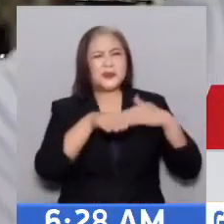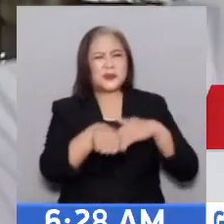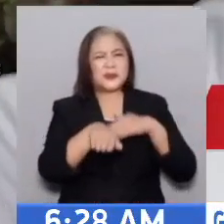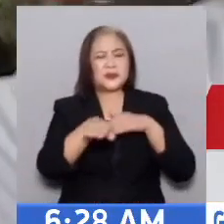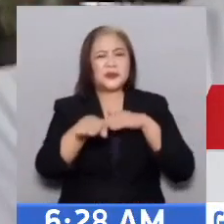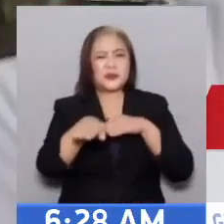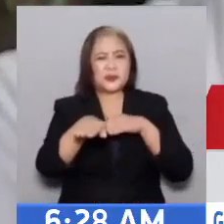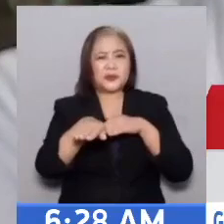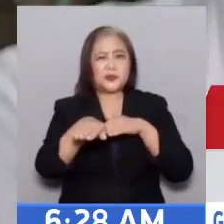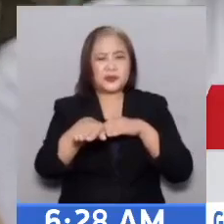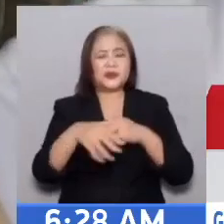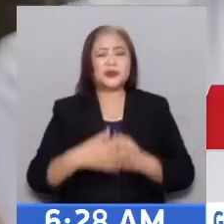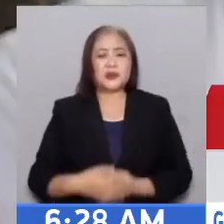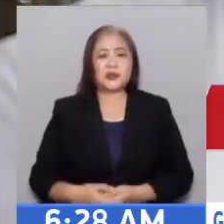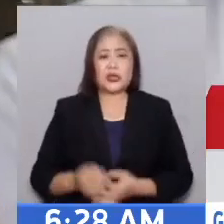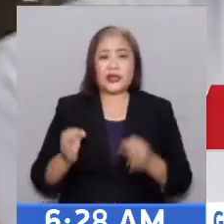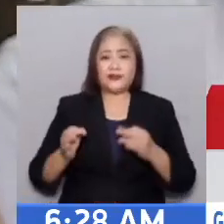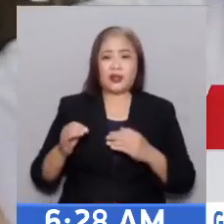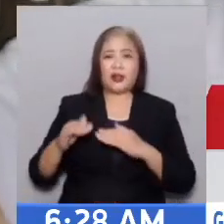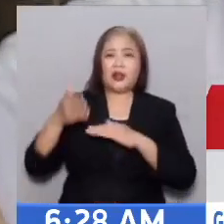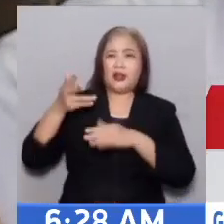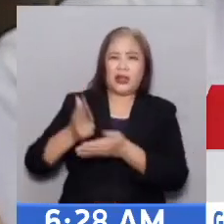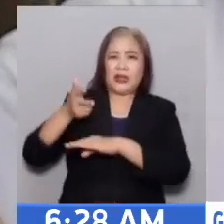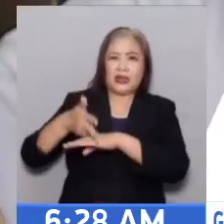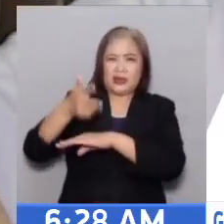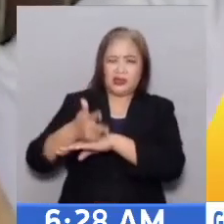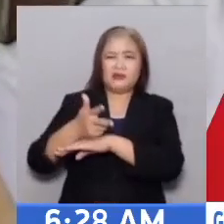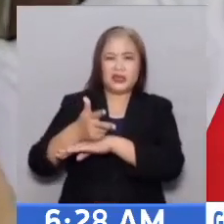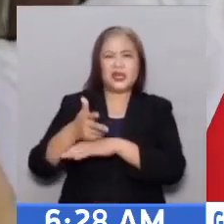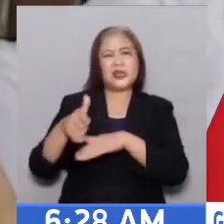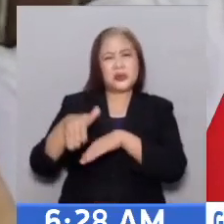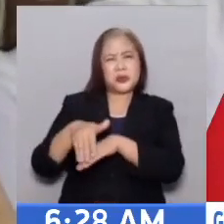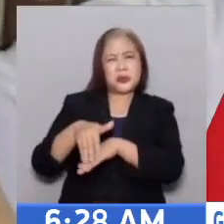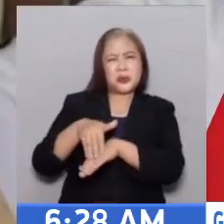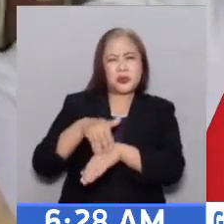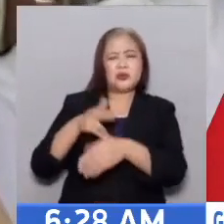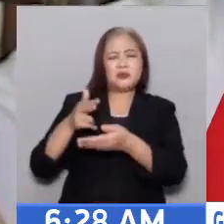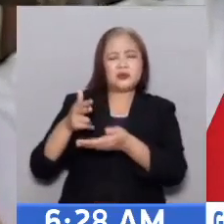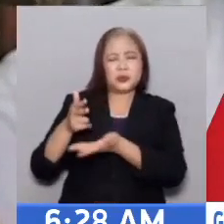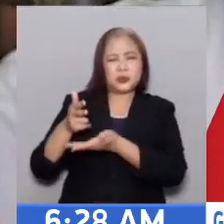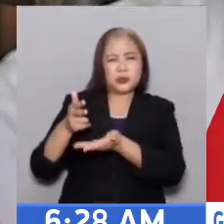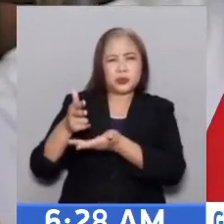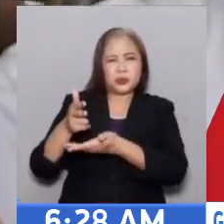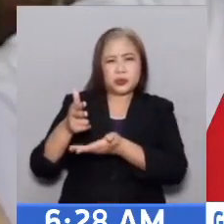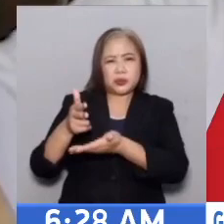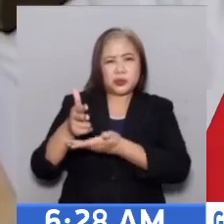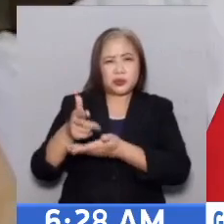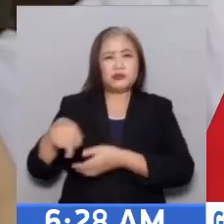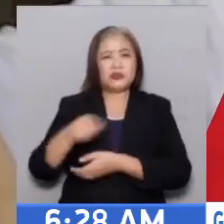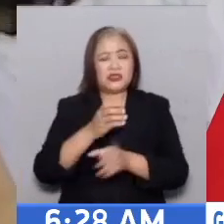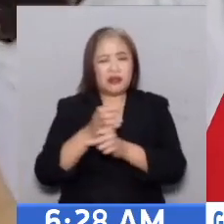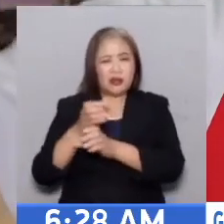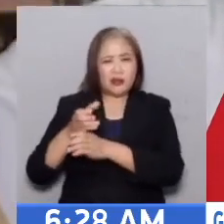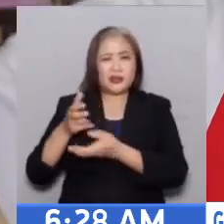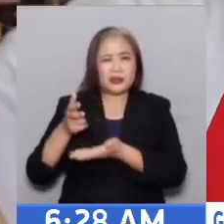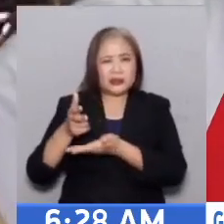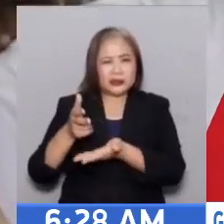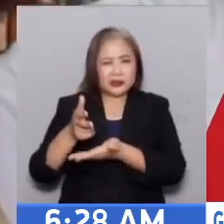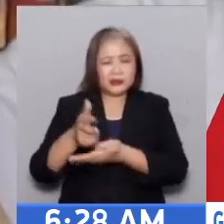pag malubak, daan-daan lang takbo. Lalo yung mga sasakyan. Kaya